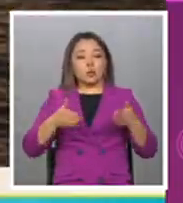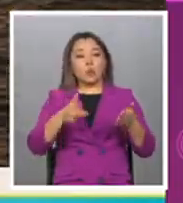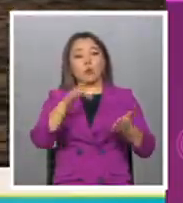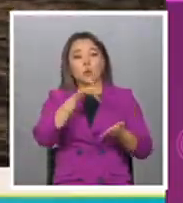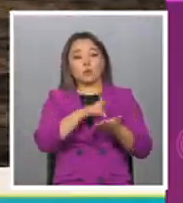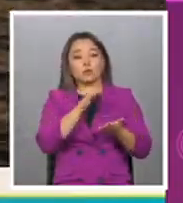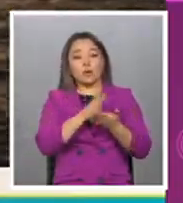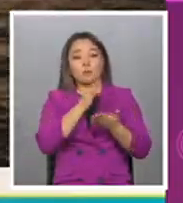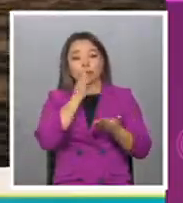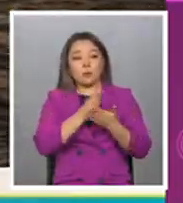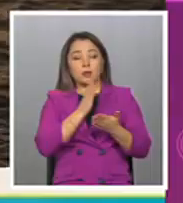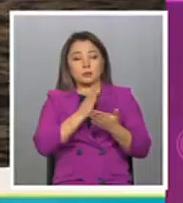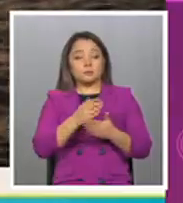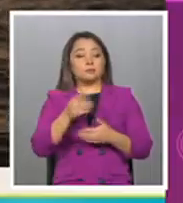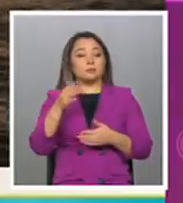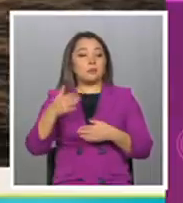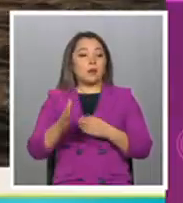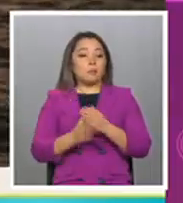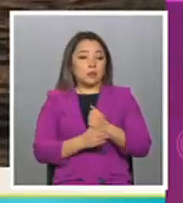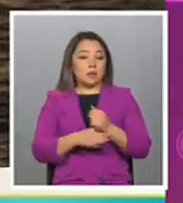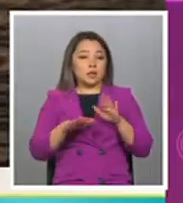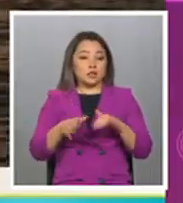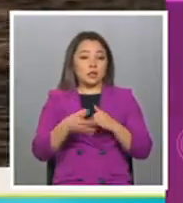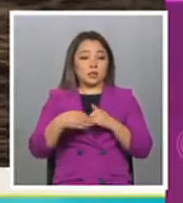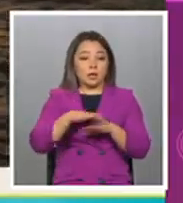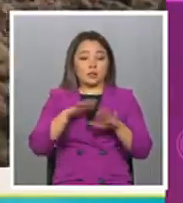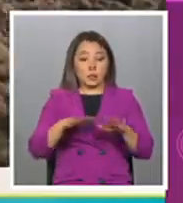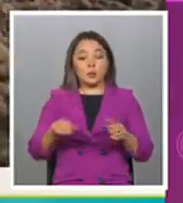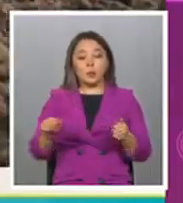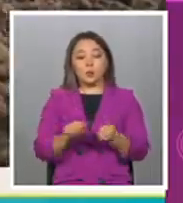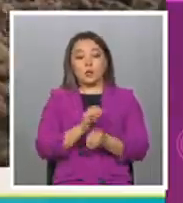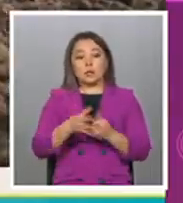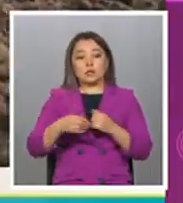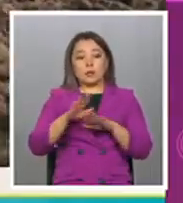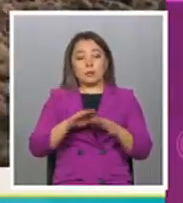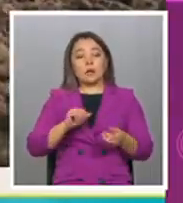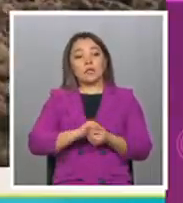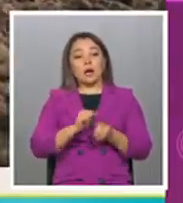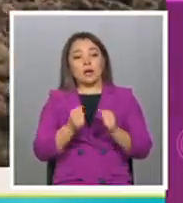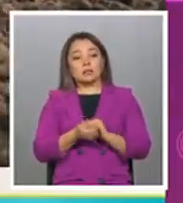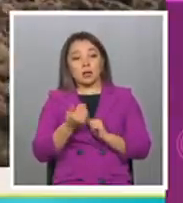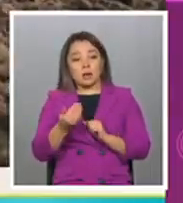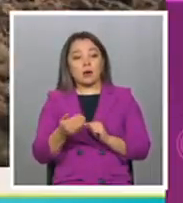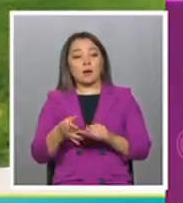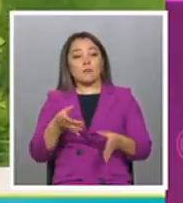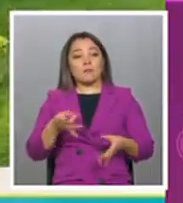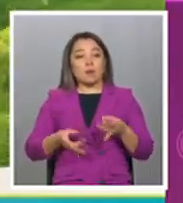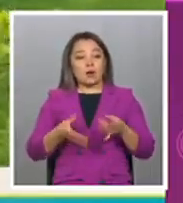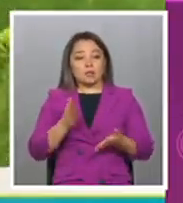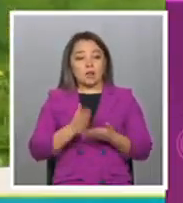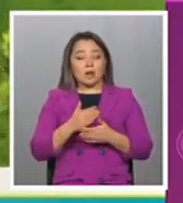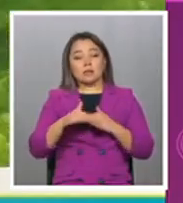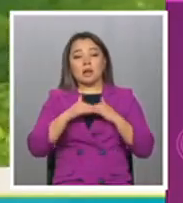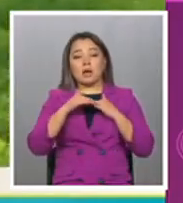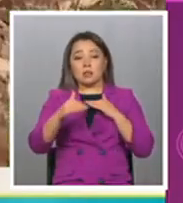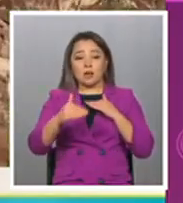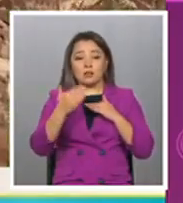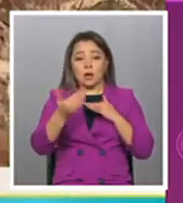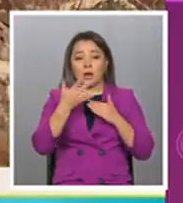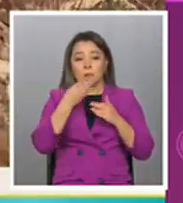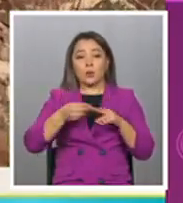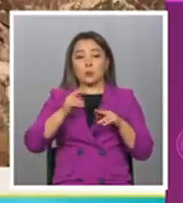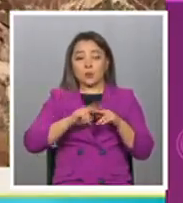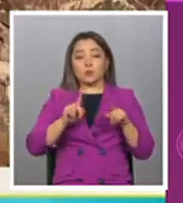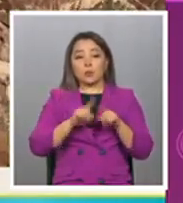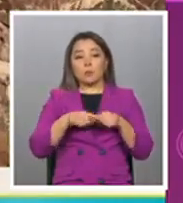болған. Балқаш айналасындағы жерлер шөл далалар мен тасты, балшықты далалар. Осыған қарамастан,